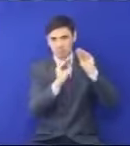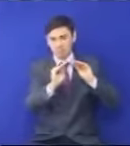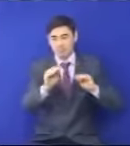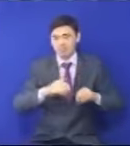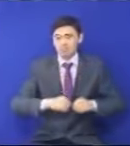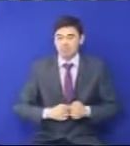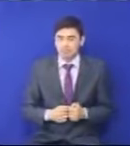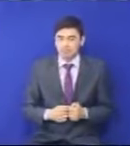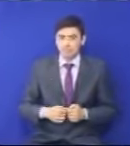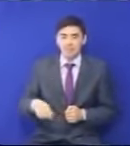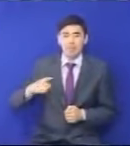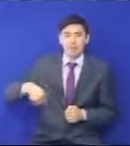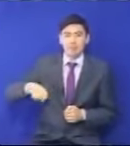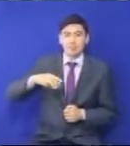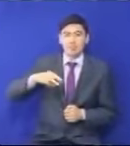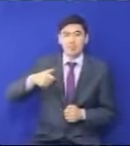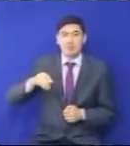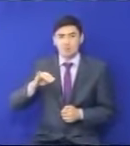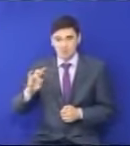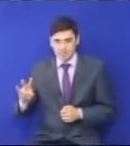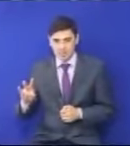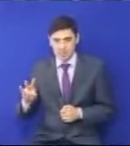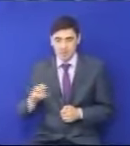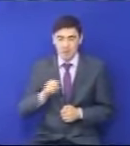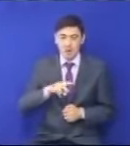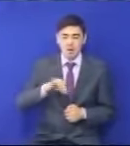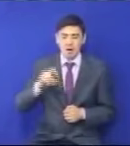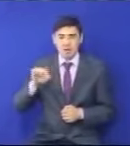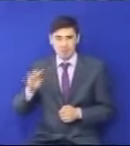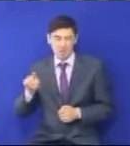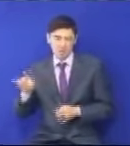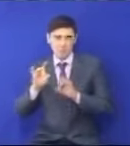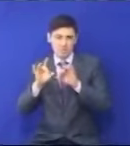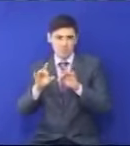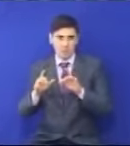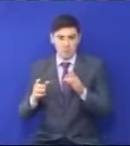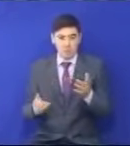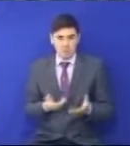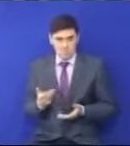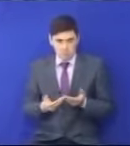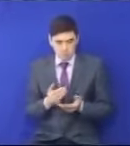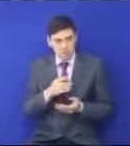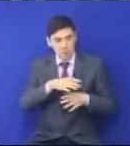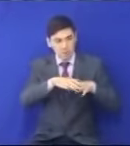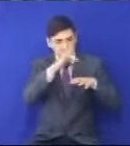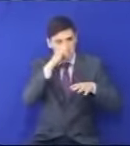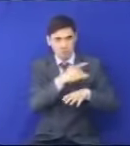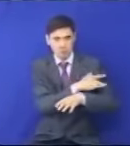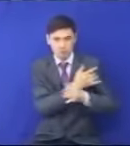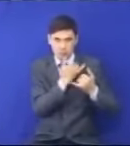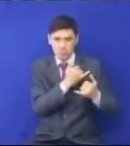Біз жастар, Мағжан атамыз сеніп кеткен жастармыз. Алихан атамыз айтқандай, тірі жүрсем қазаққа қызмет қылмай қоймаймын деген.